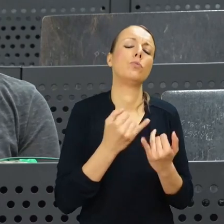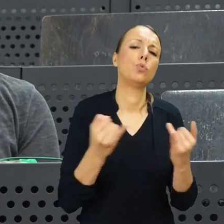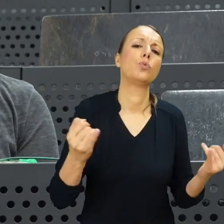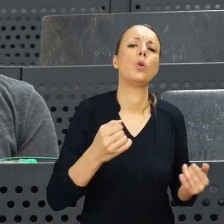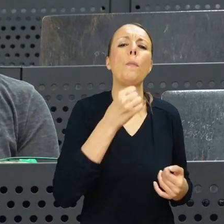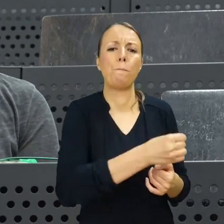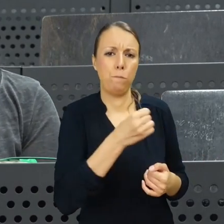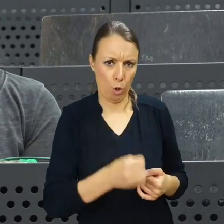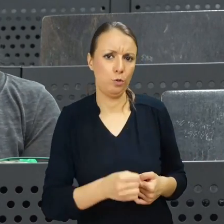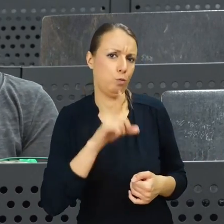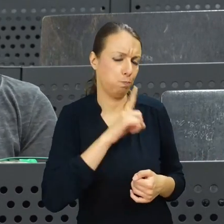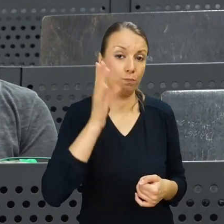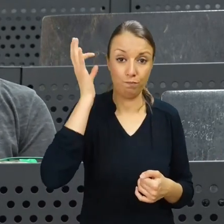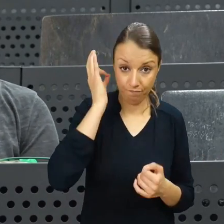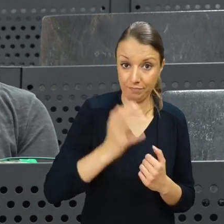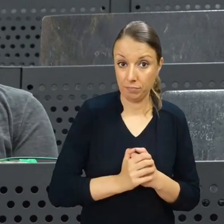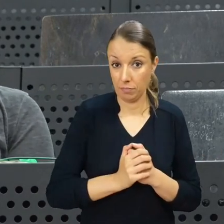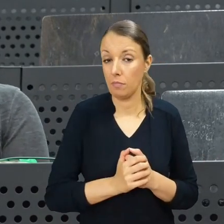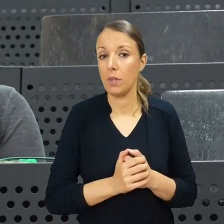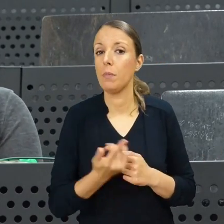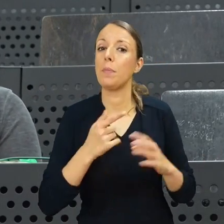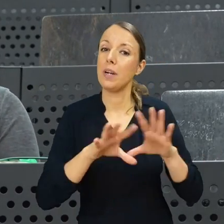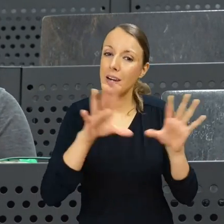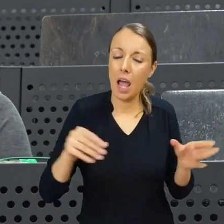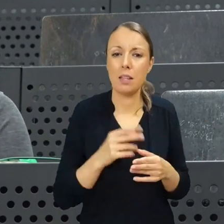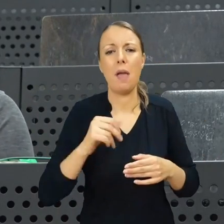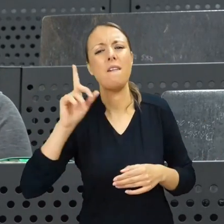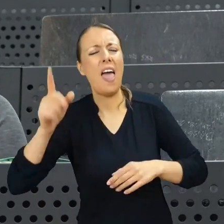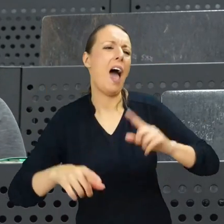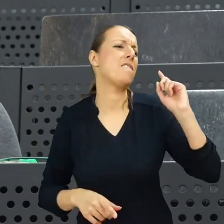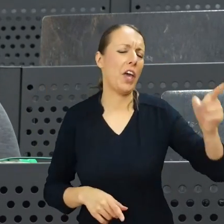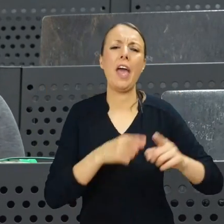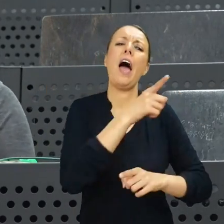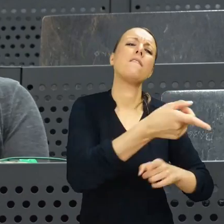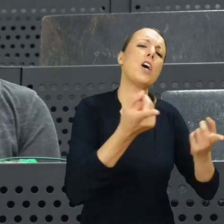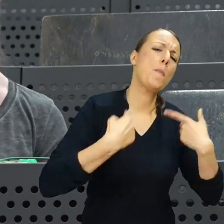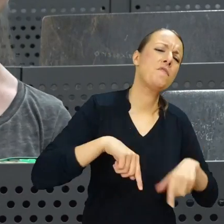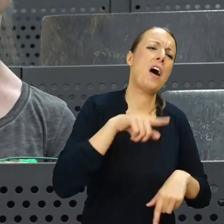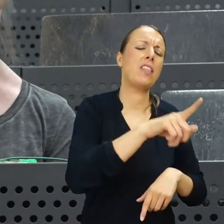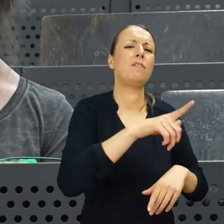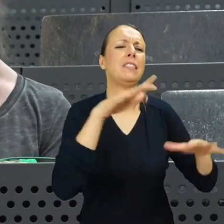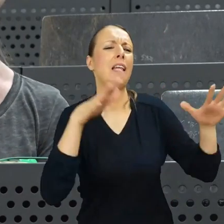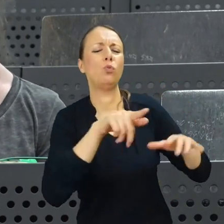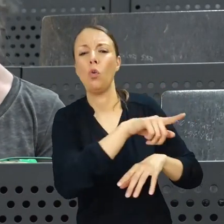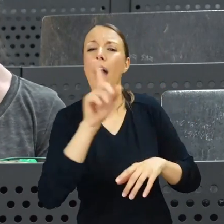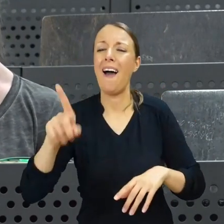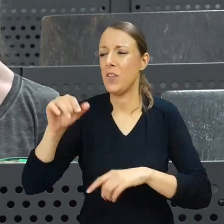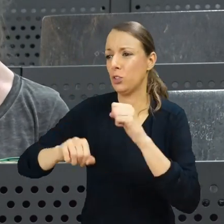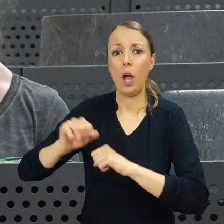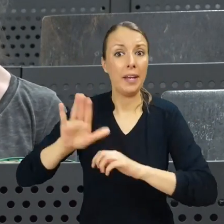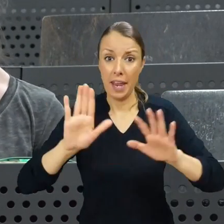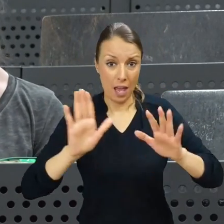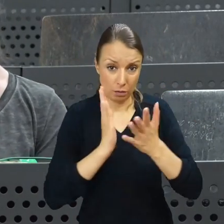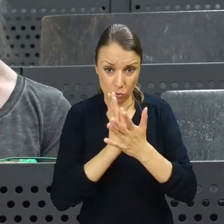żebyśmy wspólnie, nie bez oskarżania się, albo wy obywatele nadużywacie, a wy sędziowie to i to, nie chcę już iść